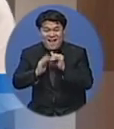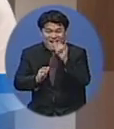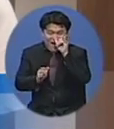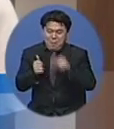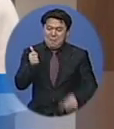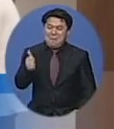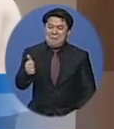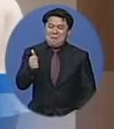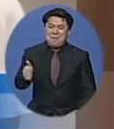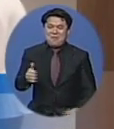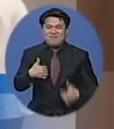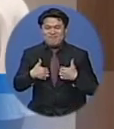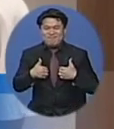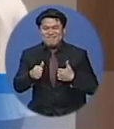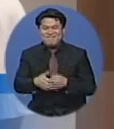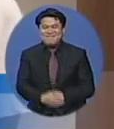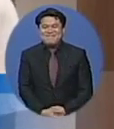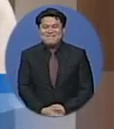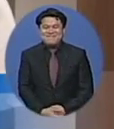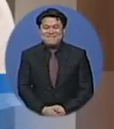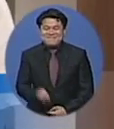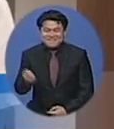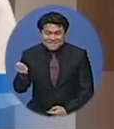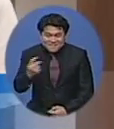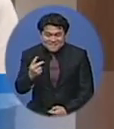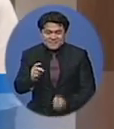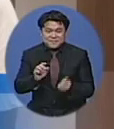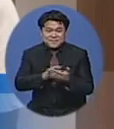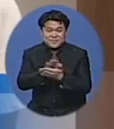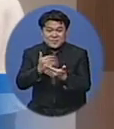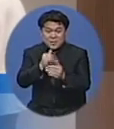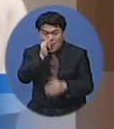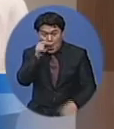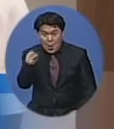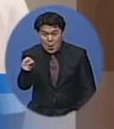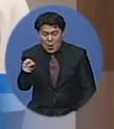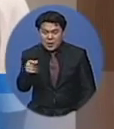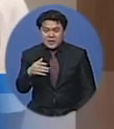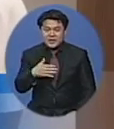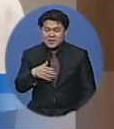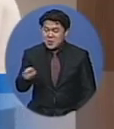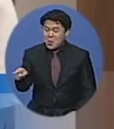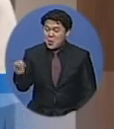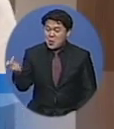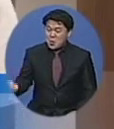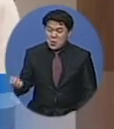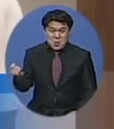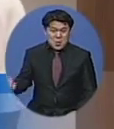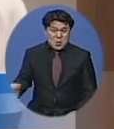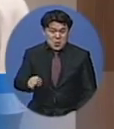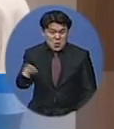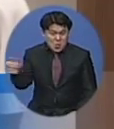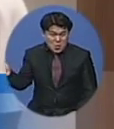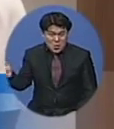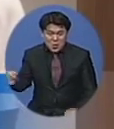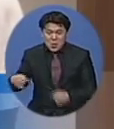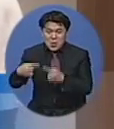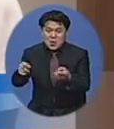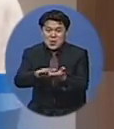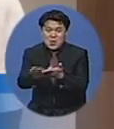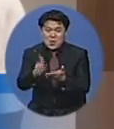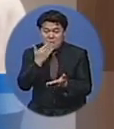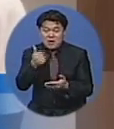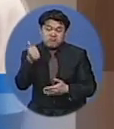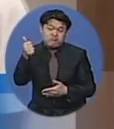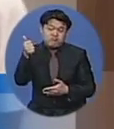생겨서 너무 좋고 또 놀이방이라는 게 생겨서 이제 동생들 같은 경우는 그 놀이방